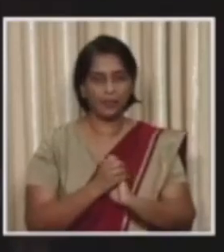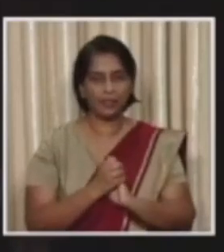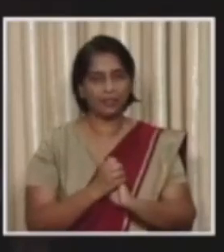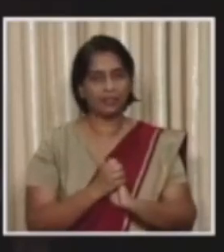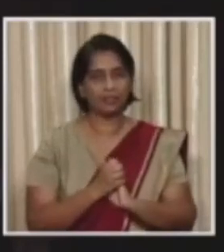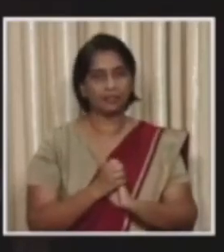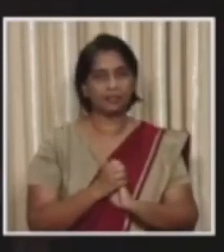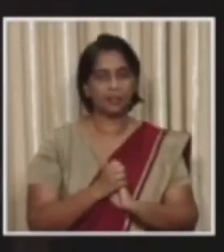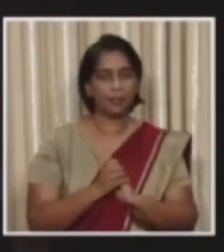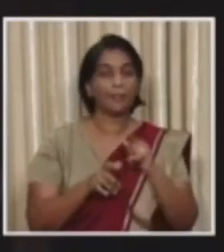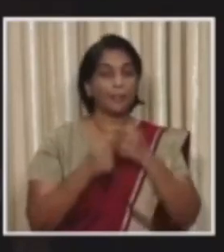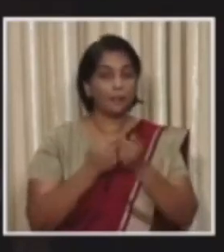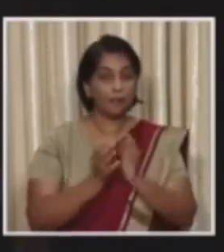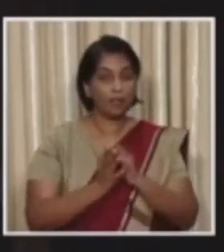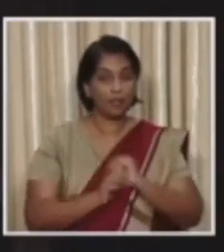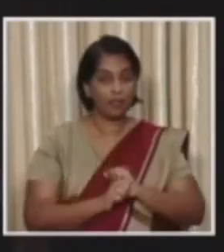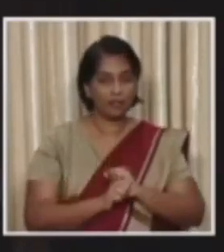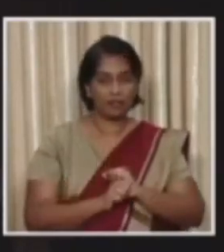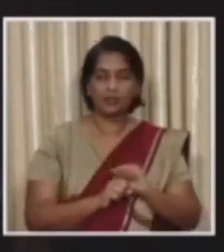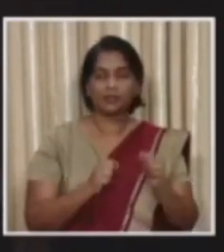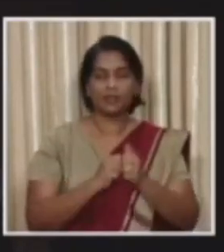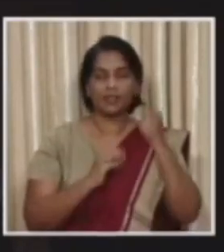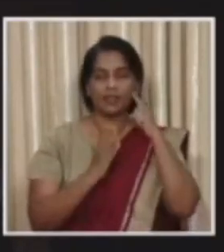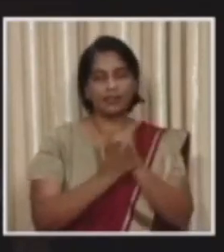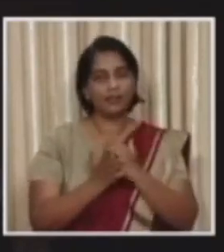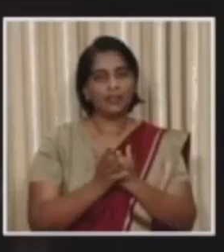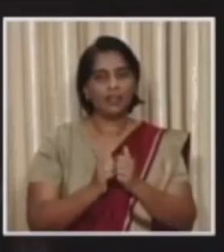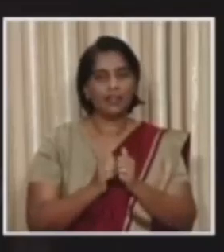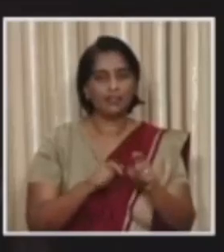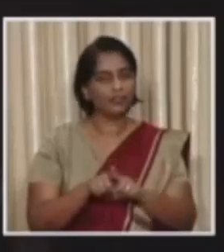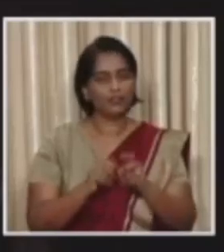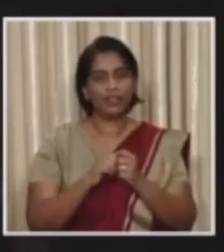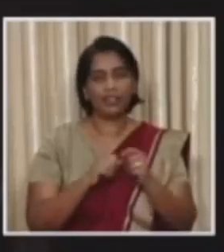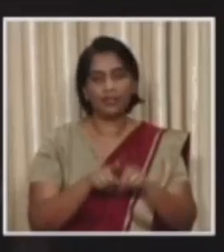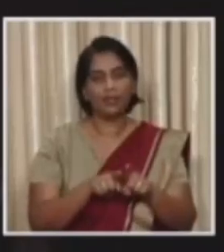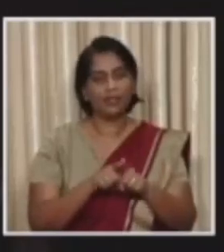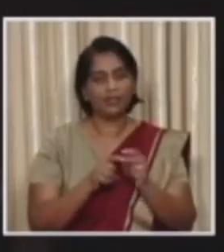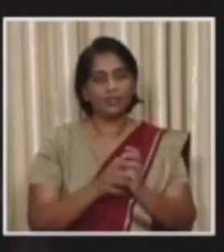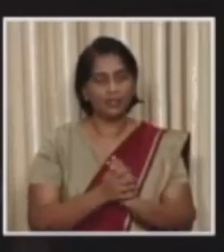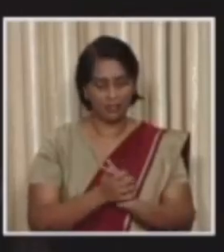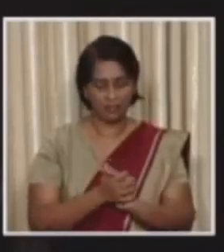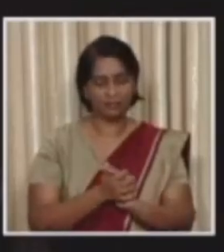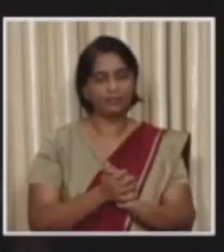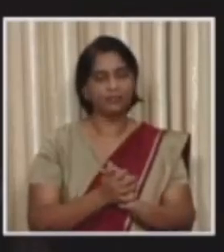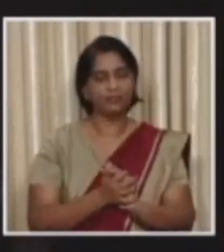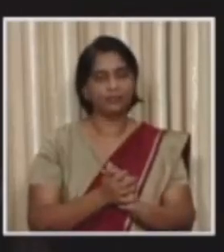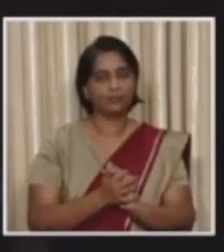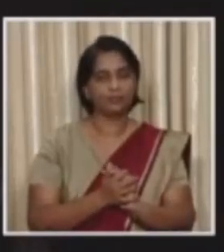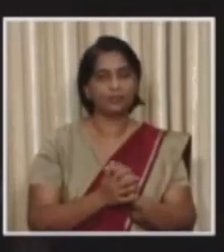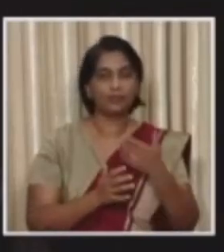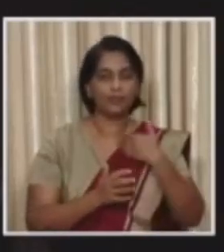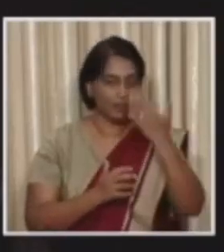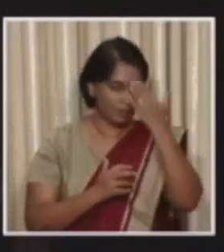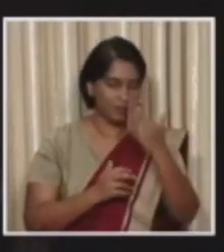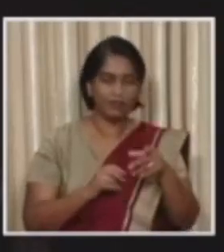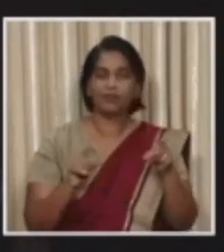සැලසුම Taman ළඟ නැති බව ඒ අහිංසක නිලධාරීන් පිළිගත්තා. ඉතින් ඒක නිසා දැන් ඒගොල්ලන්ට දඬුවම් කරන්න කියලා නෙමෙයි මම කියන්නේ, කරුණා කරලා